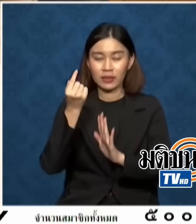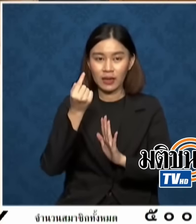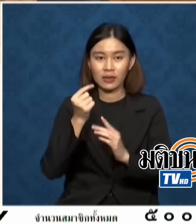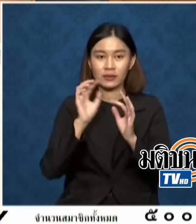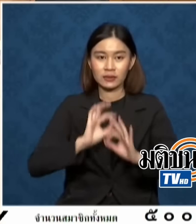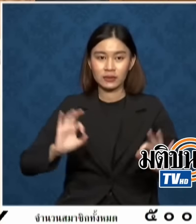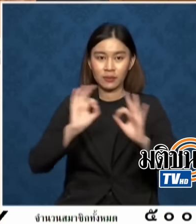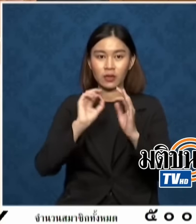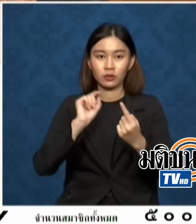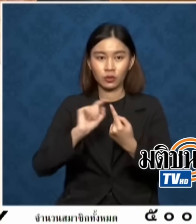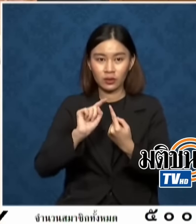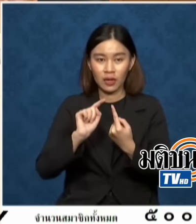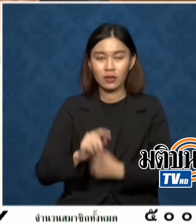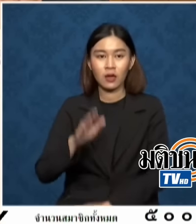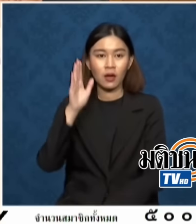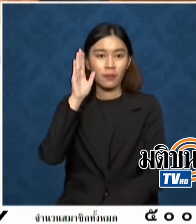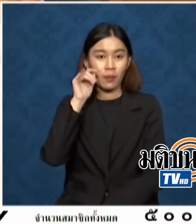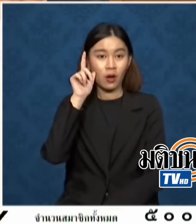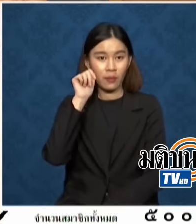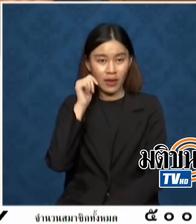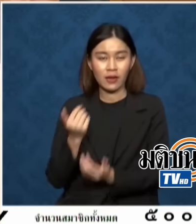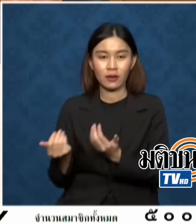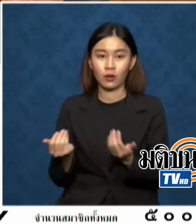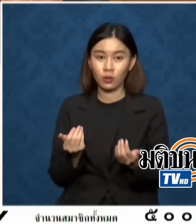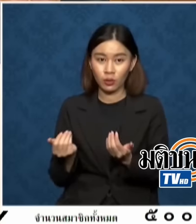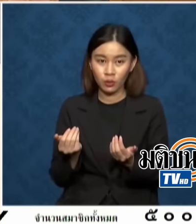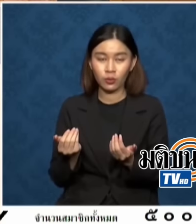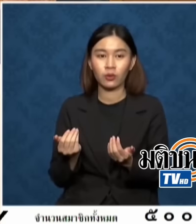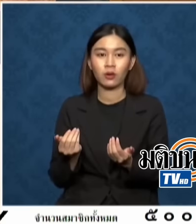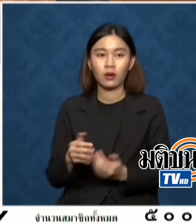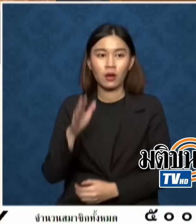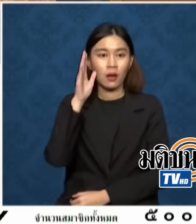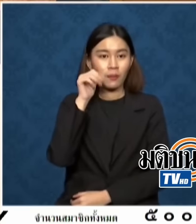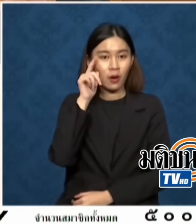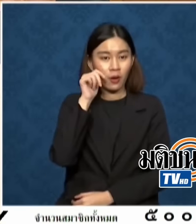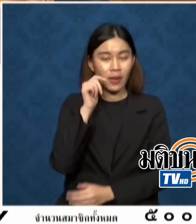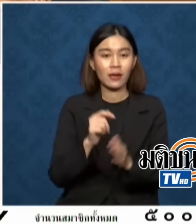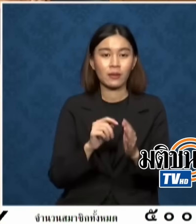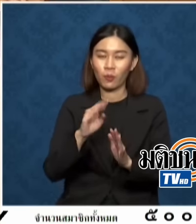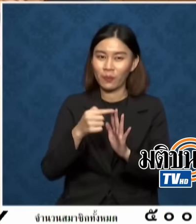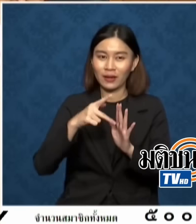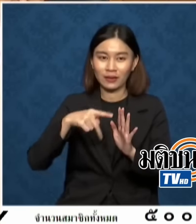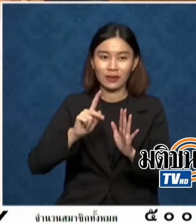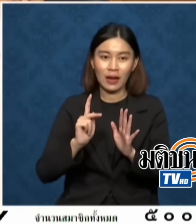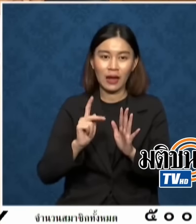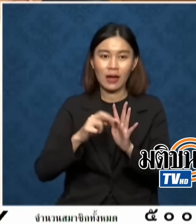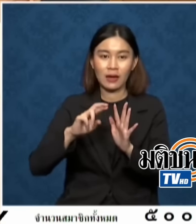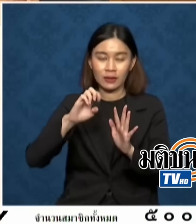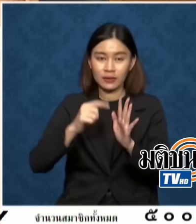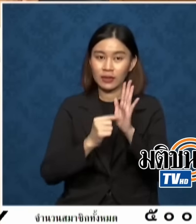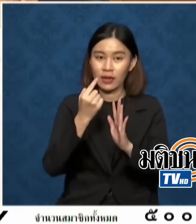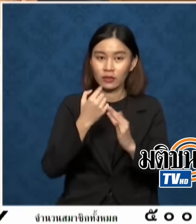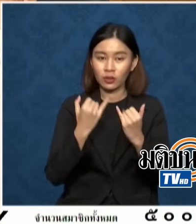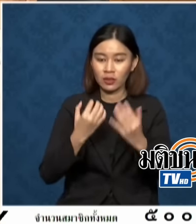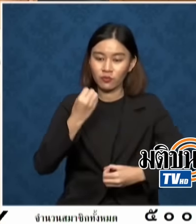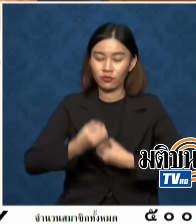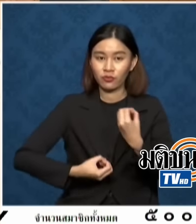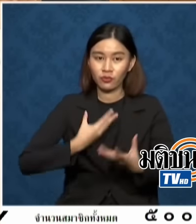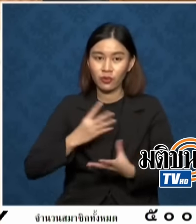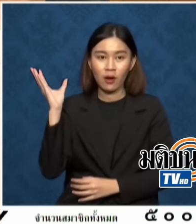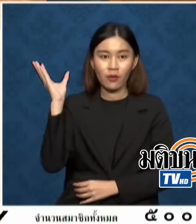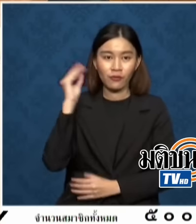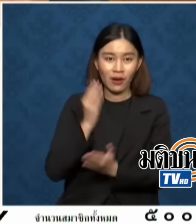ยเฉพาะประเด็นเรื่องบิดามารดาบุตรบุพการีระดับแรกยังไม่ได้รับฟังความคิดเห็นจ